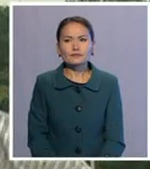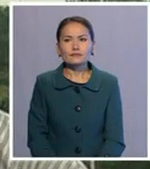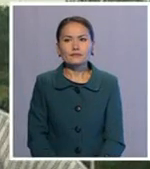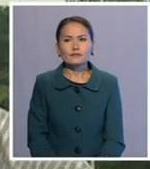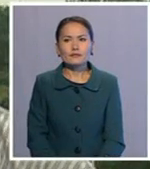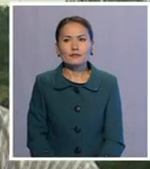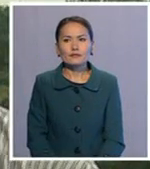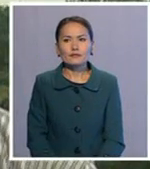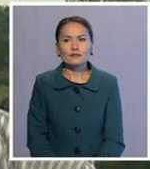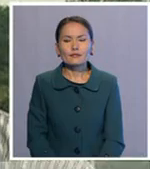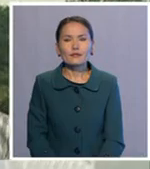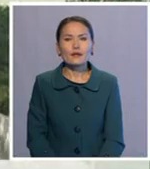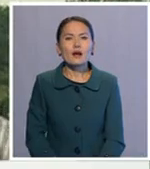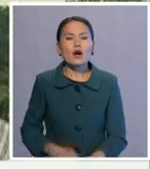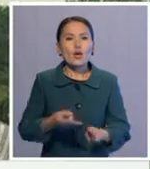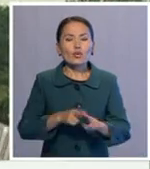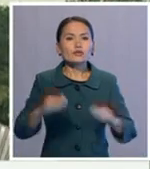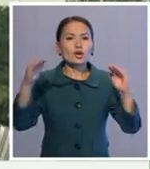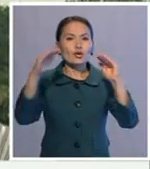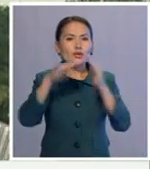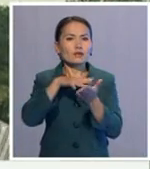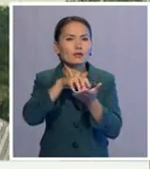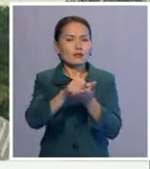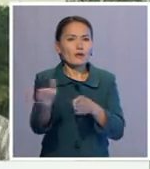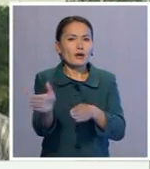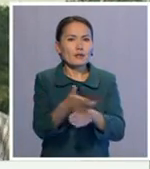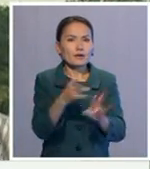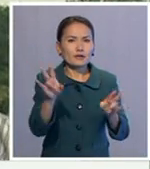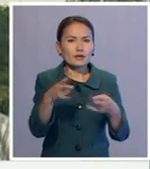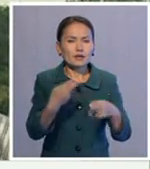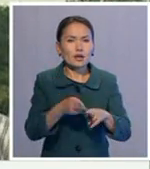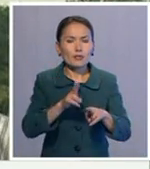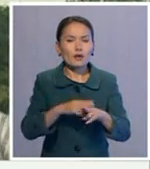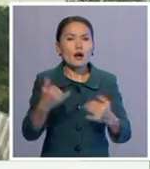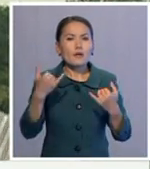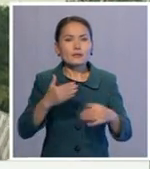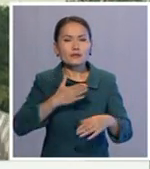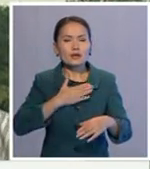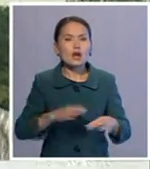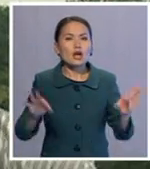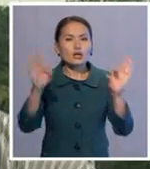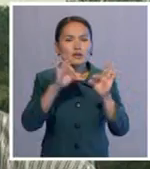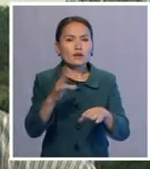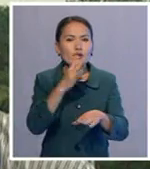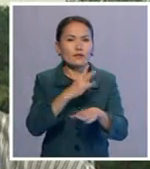Меніңше бұл вилланы бұзған дұрыс емес, өз басыма оның әдемілігі ұнайды. Төменгі қабатта тұратын адамдарға зияны тимесе болды